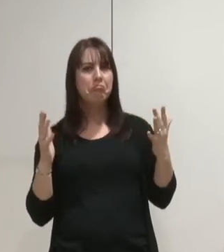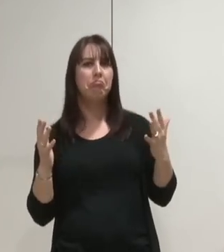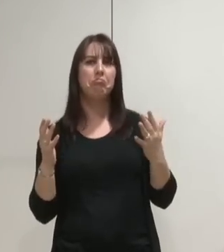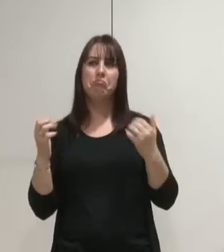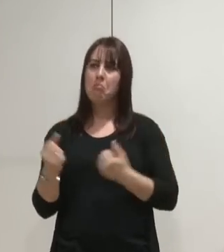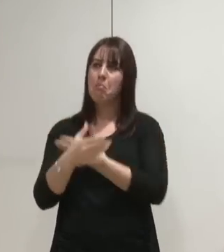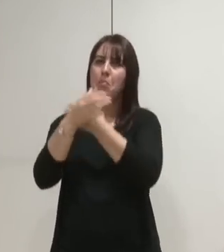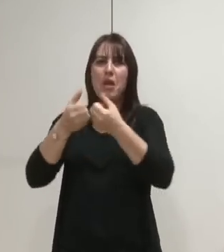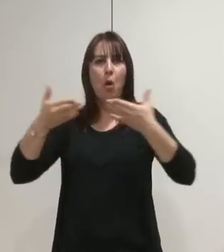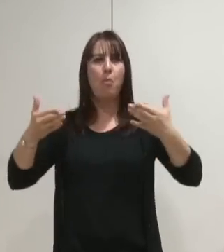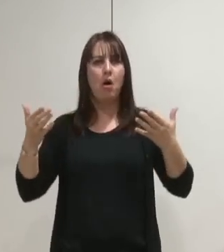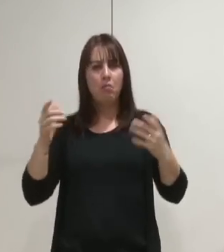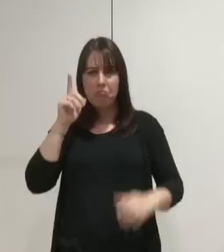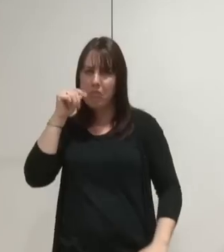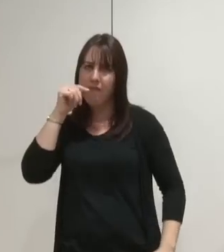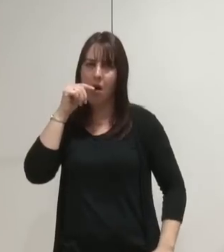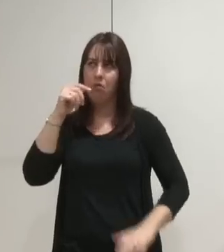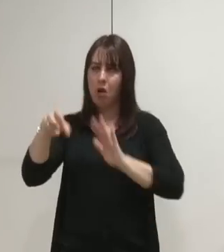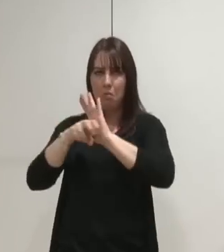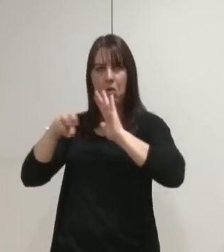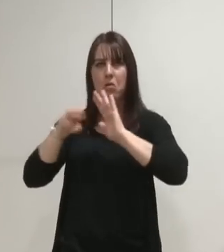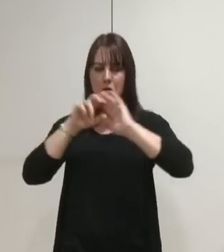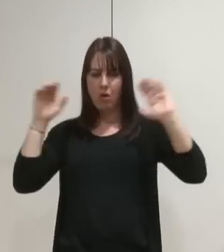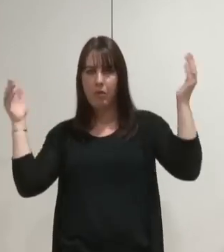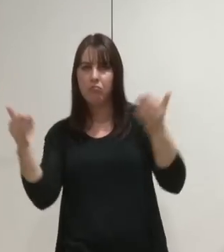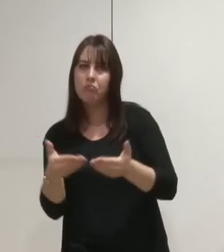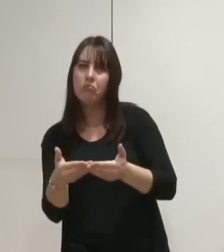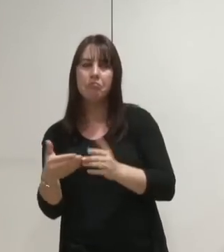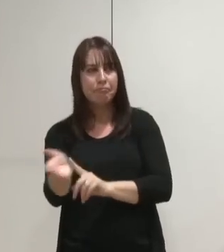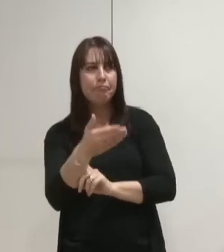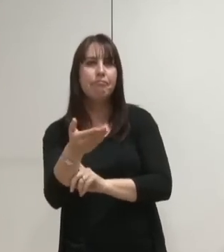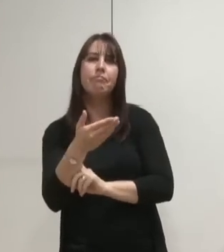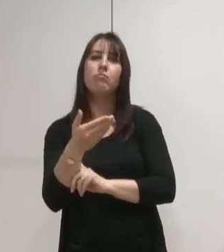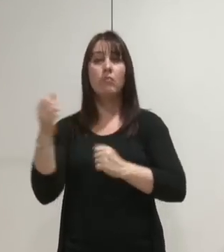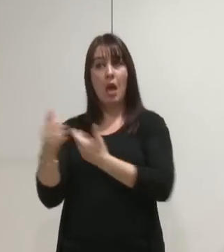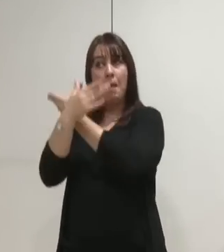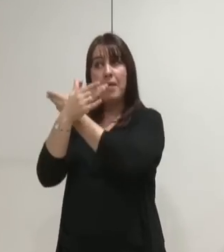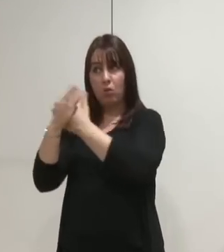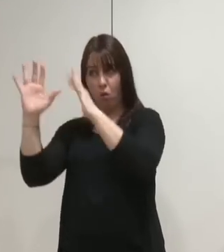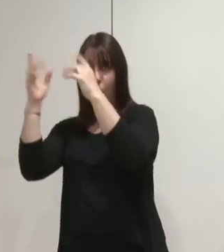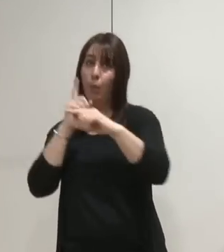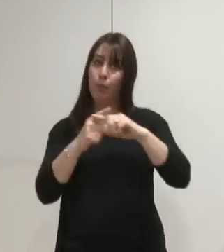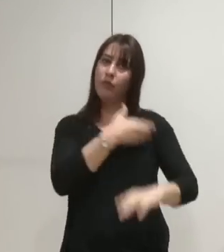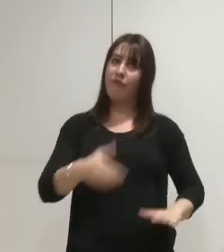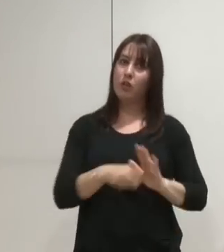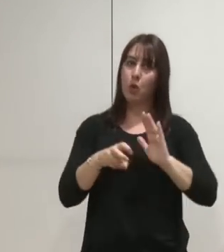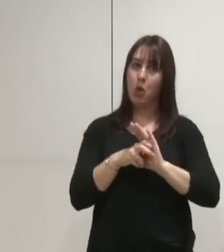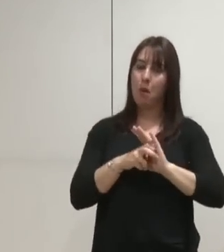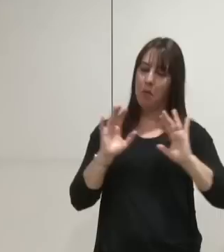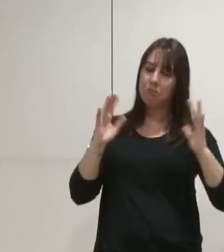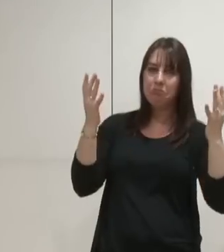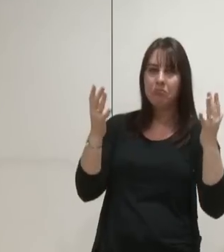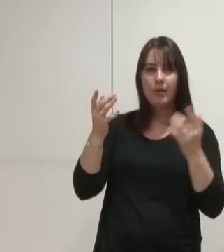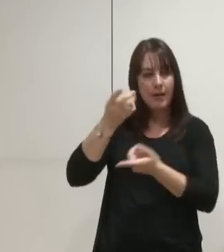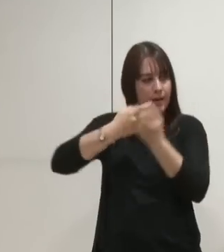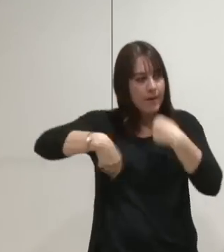métropole en direction de Grenoble c'est à mettre au crédit et de la métropole et de la ville de Grenoble à nous de voir comment